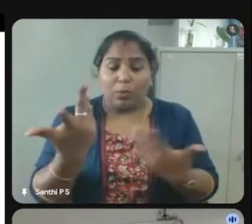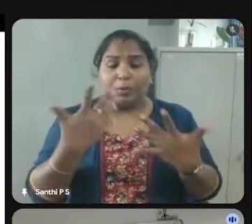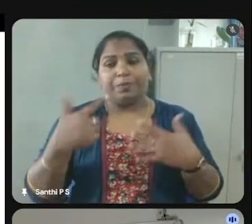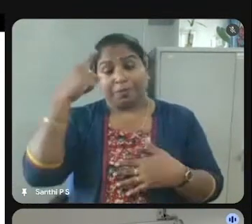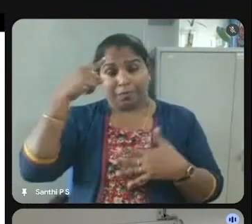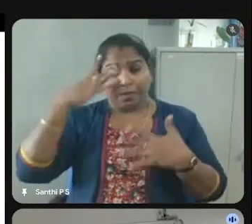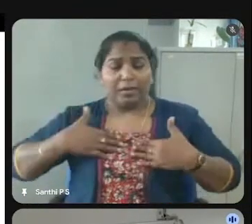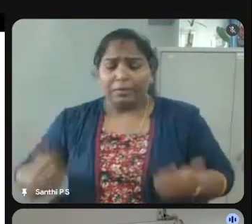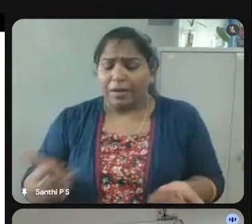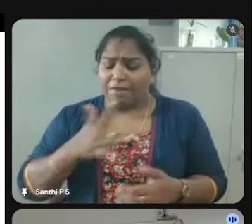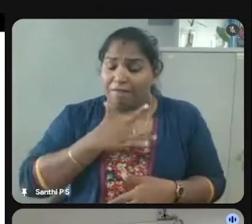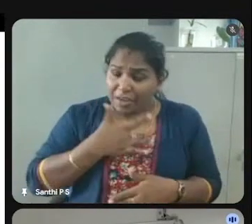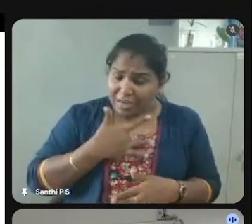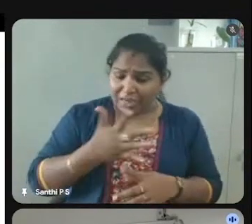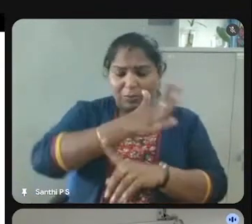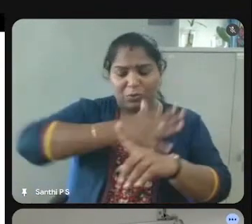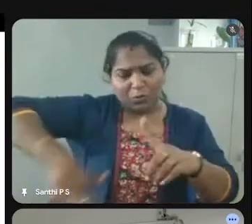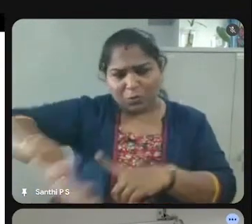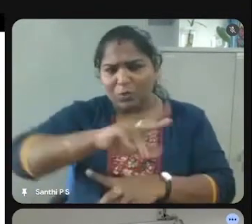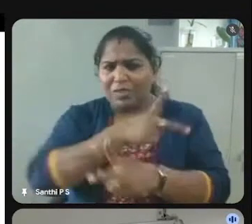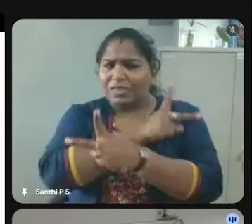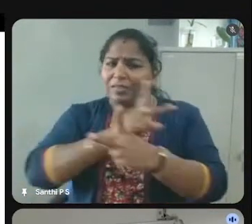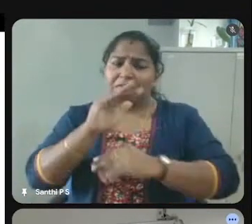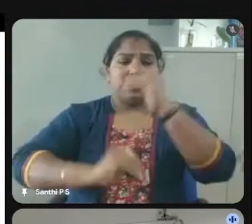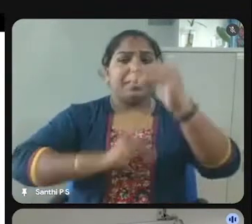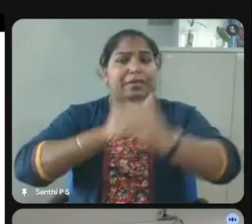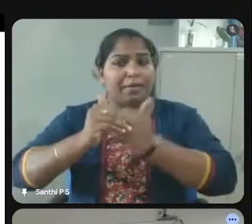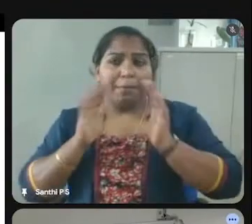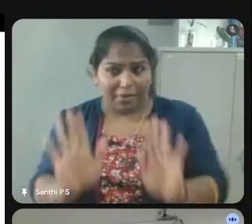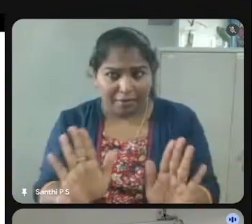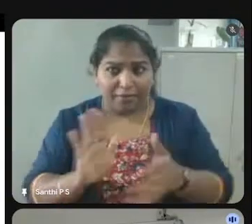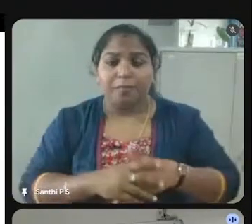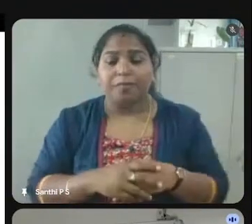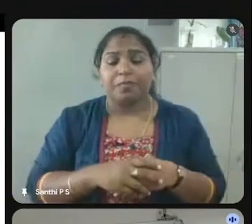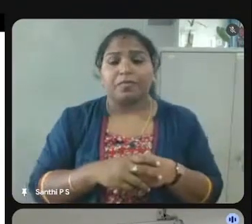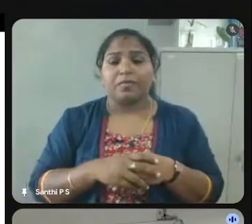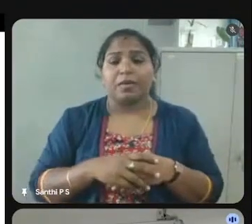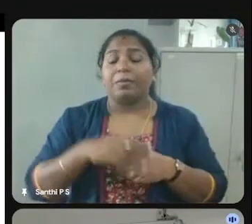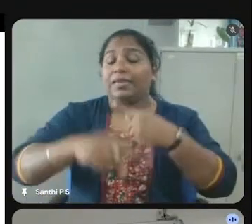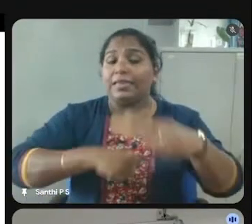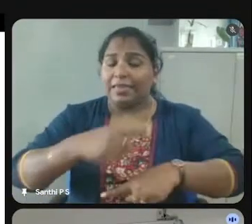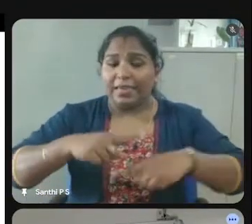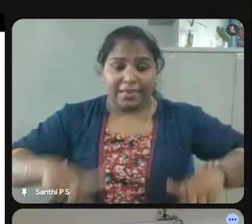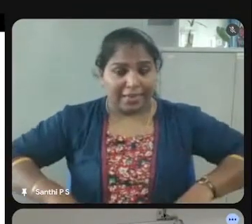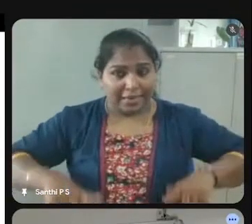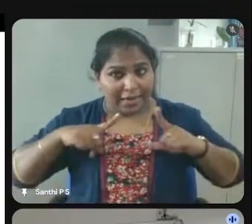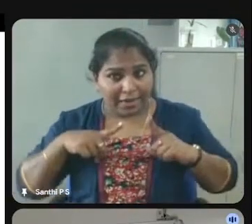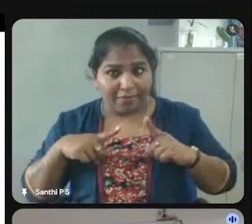വൈകാരികവും മാനസികവും സാമൂഹികവുമായ ഉന്നമനമാണ്. അതായത് നമ്മൾ ദൈനംദിന ജീവിതത്തിൽ നമ്മൾ എങ്ങനെയൊക്കെ